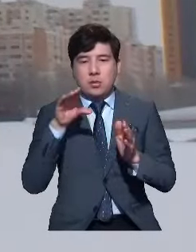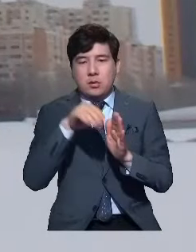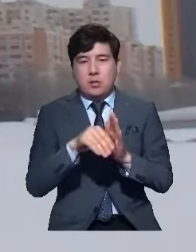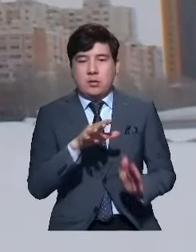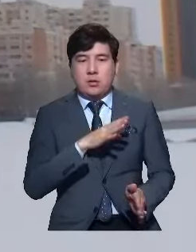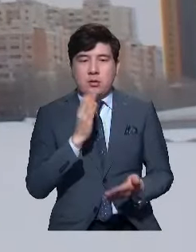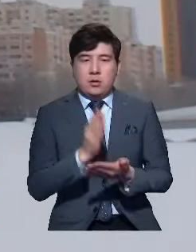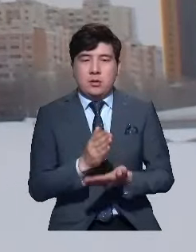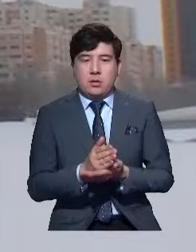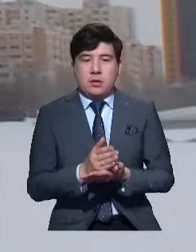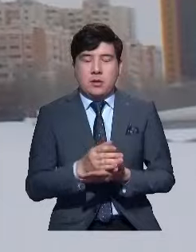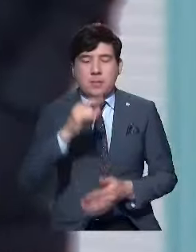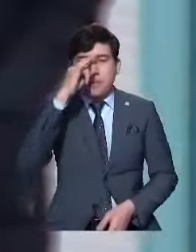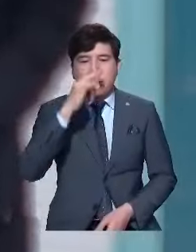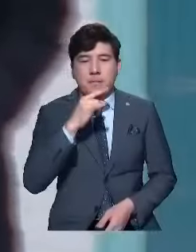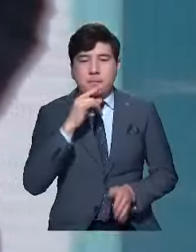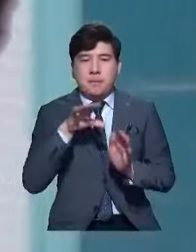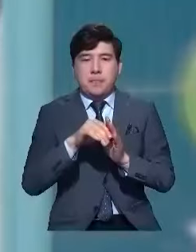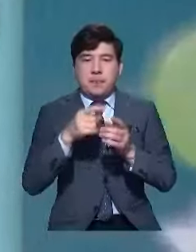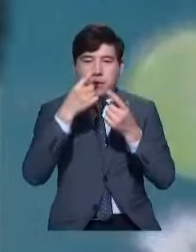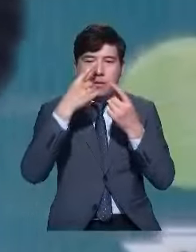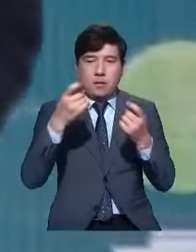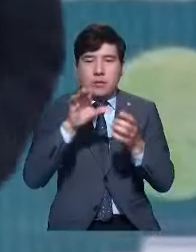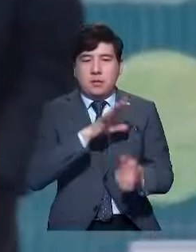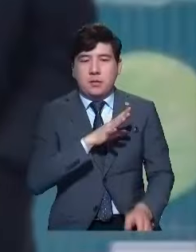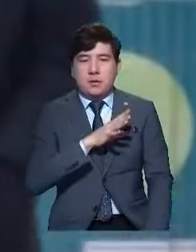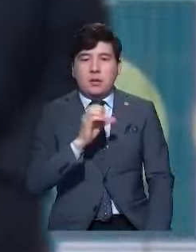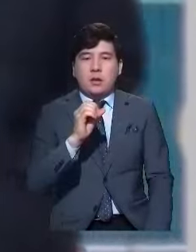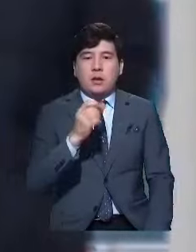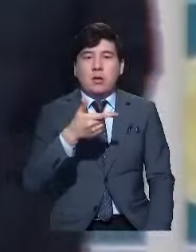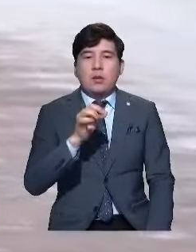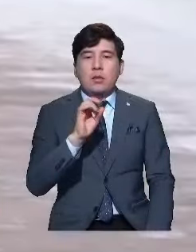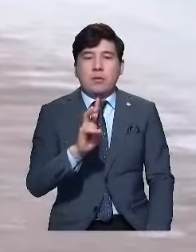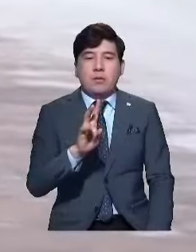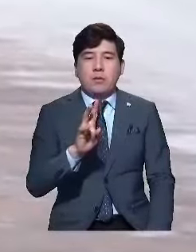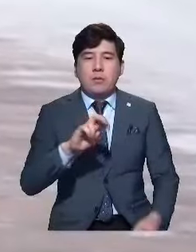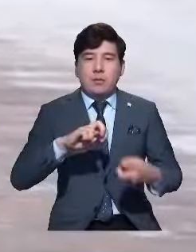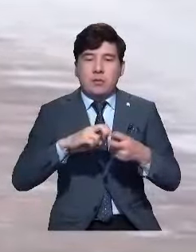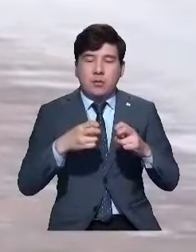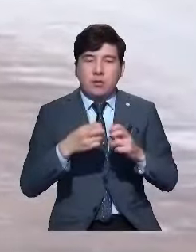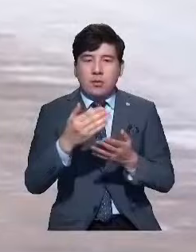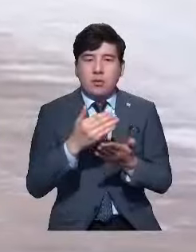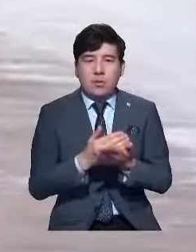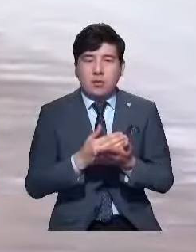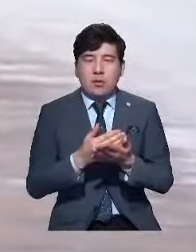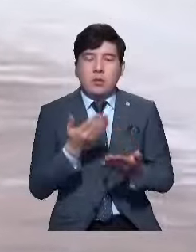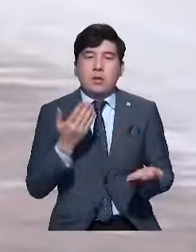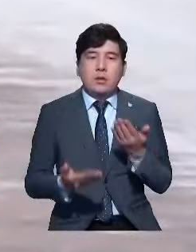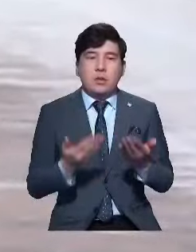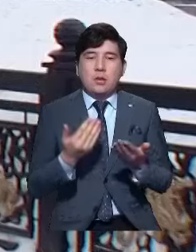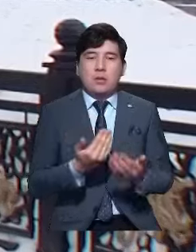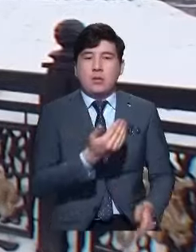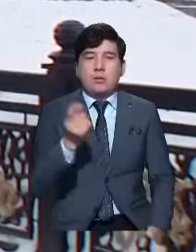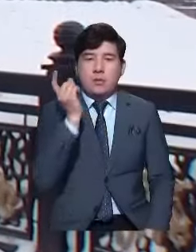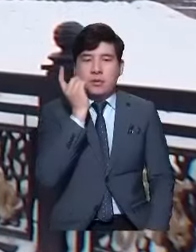даму министрлігі қазақстандықтарға үндеу жасады. ЕГОВ мобайл арқылы мәселені шешудің жолын ұсынды. Егер сіз мобильді